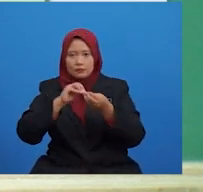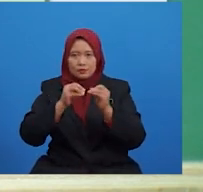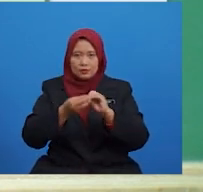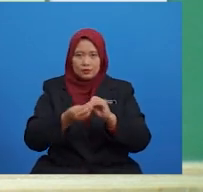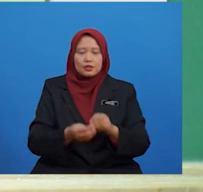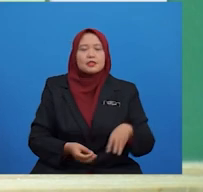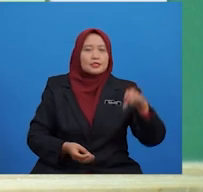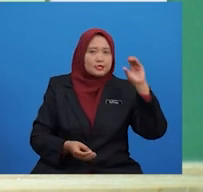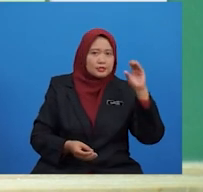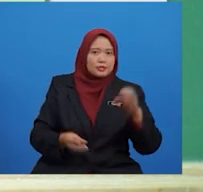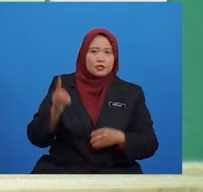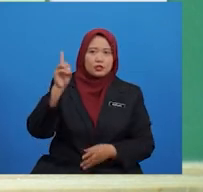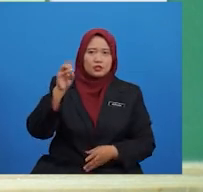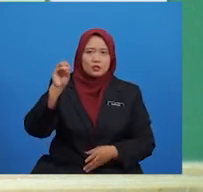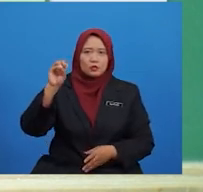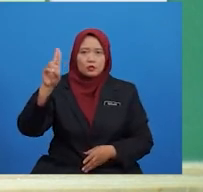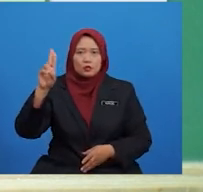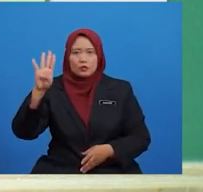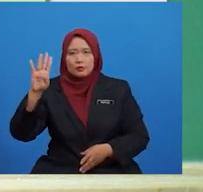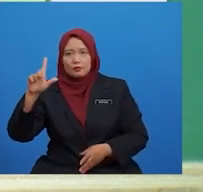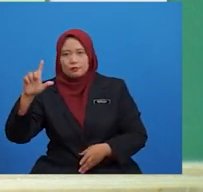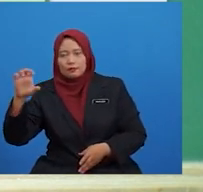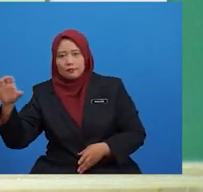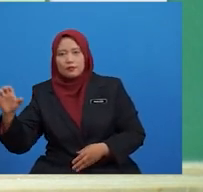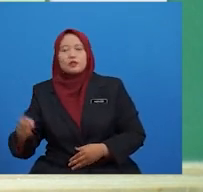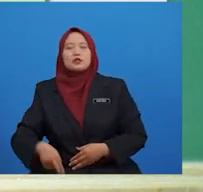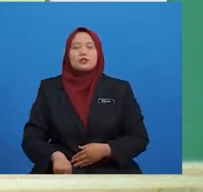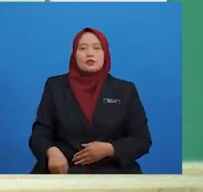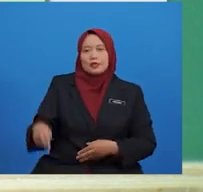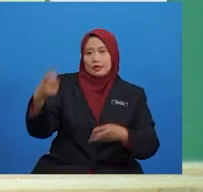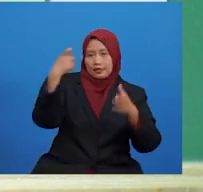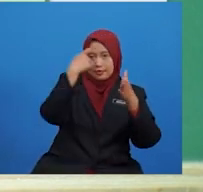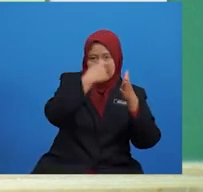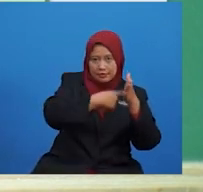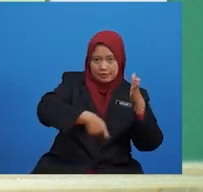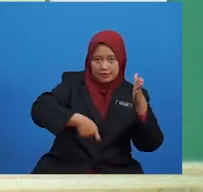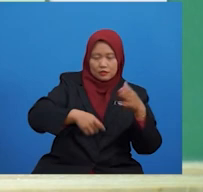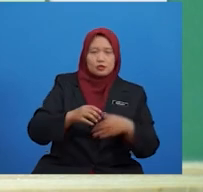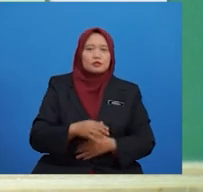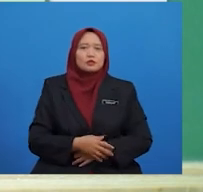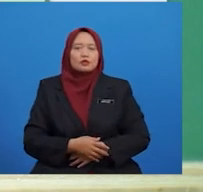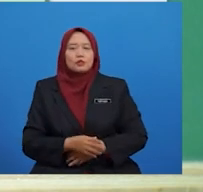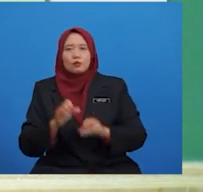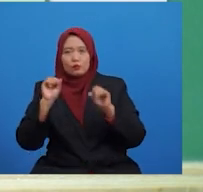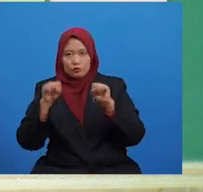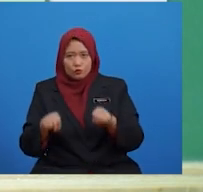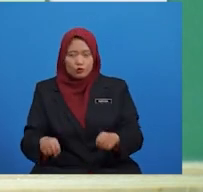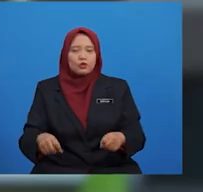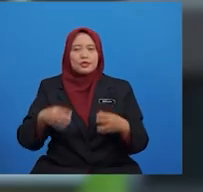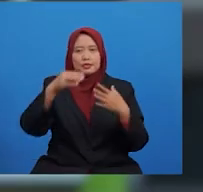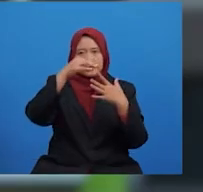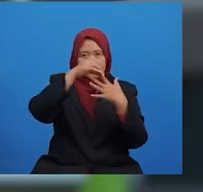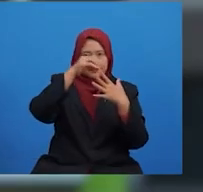Murid-murid boleh memilih nama pemboleh ubah selain daripada cadangan jawapan ini.